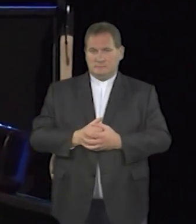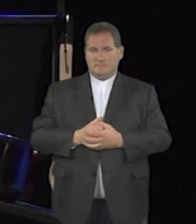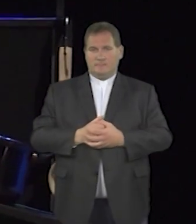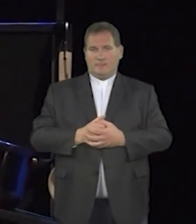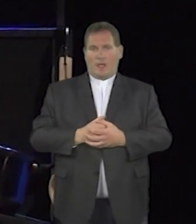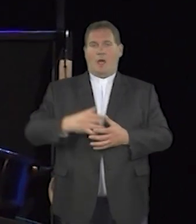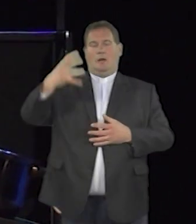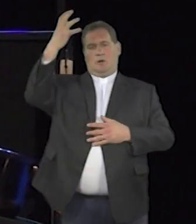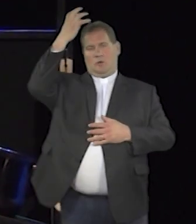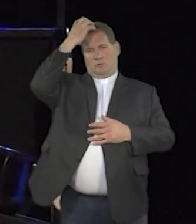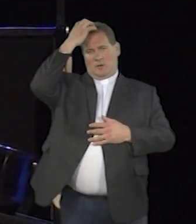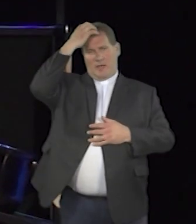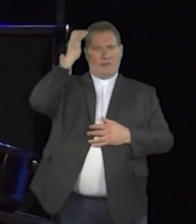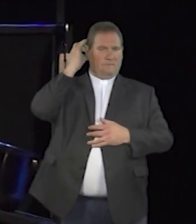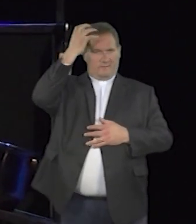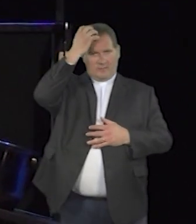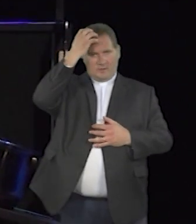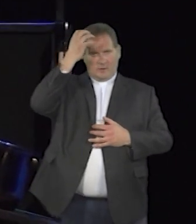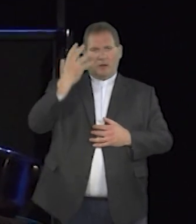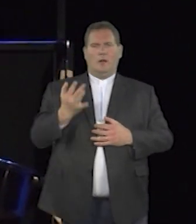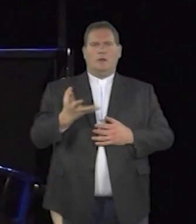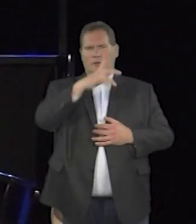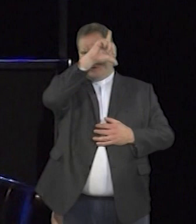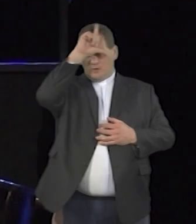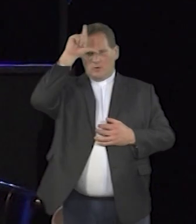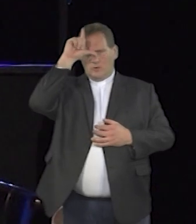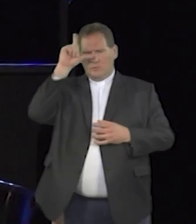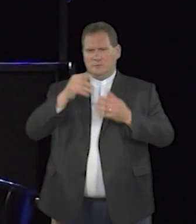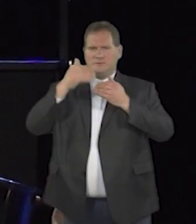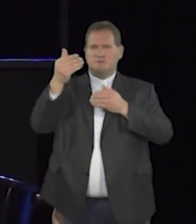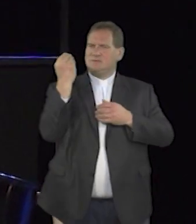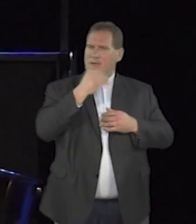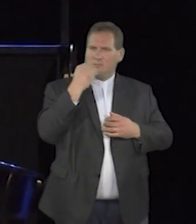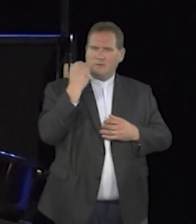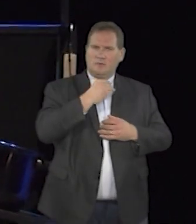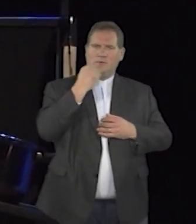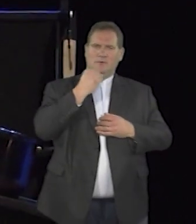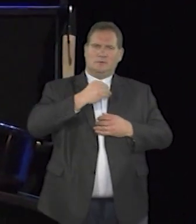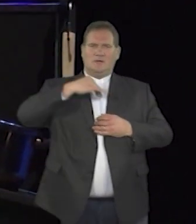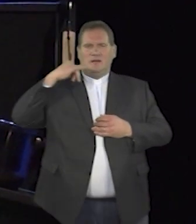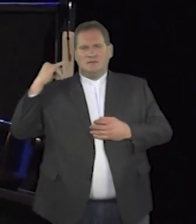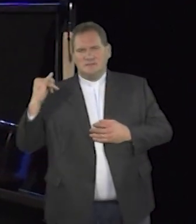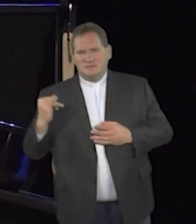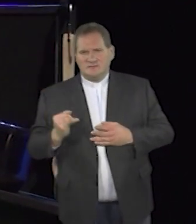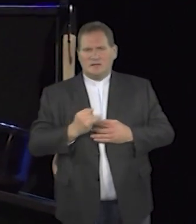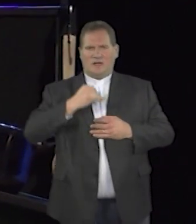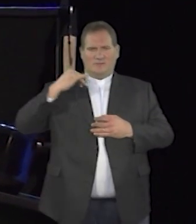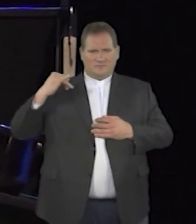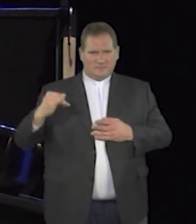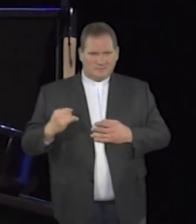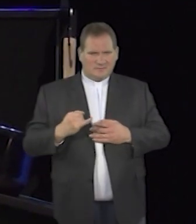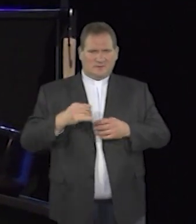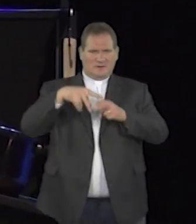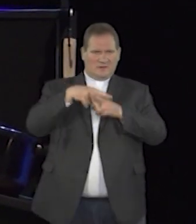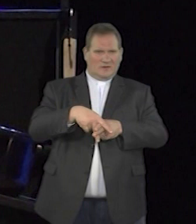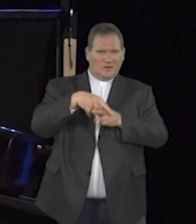Ach, królewno, i wy ludzie z zaśnego morza, no nic, zaprzęg mój stukonny, skoro